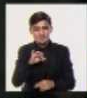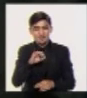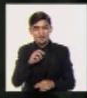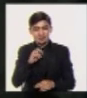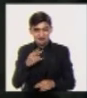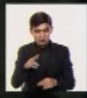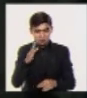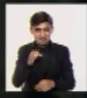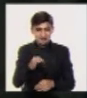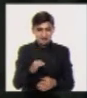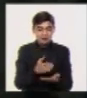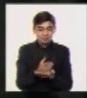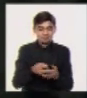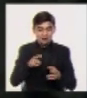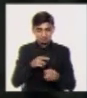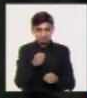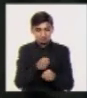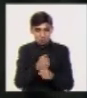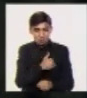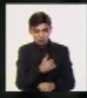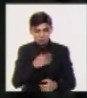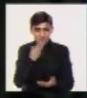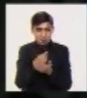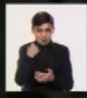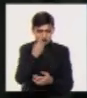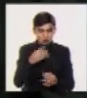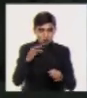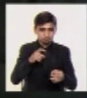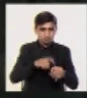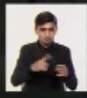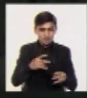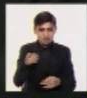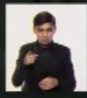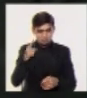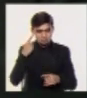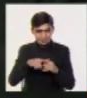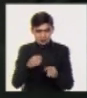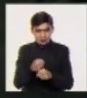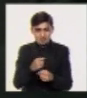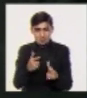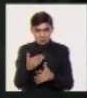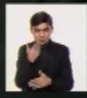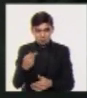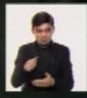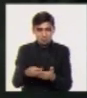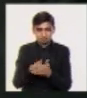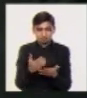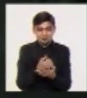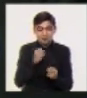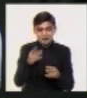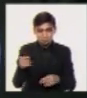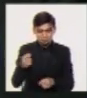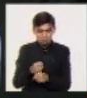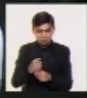Яғни қандай да бір операцияны жасау үшін жеке деректерін енгізуі керек. Оның механизмі әлі дайын емес. Яғни төлем жасаумен ұтыс үшін